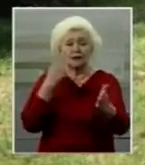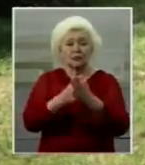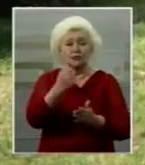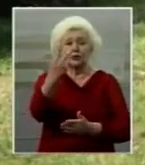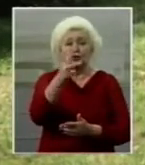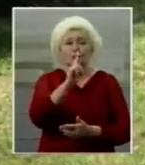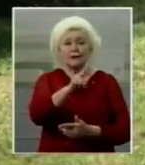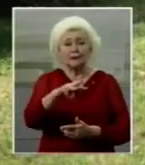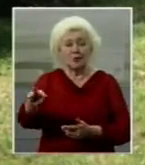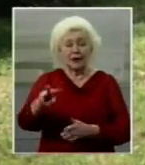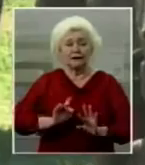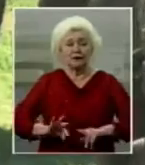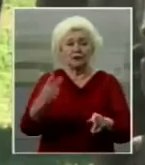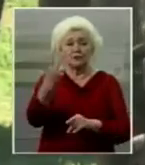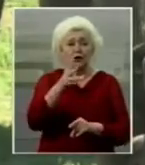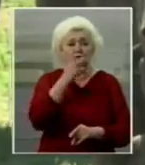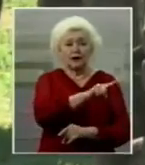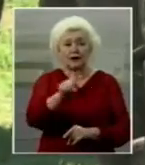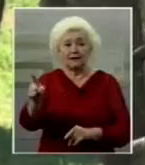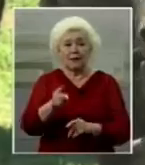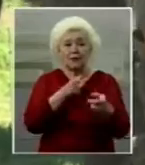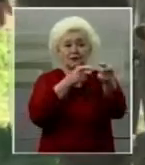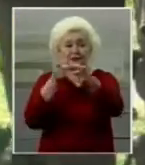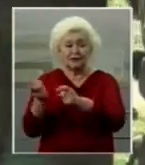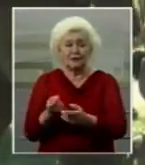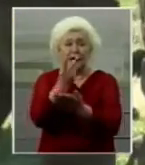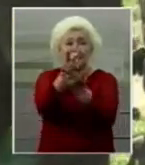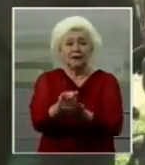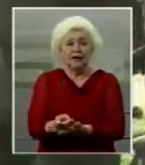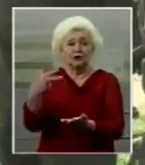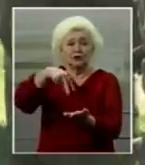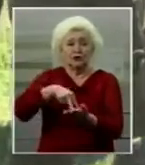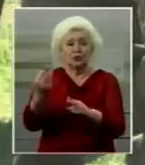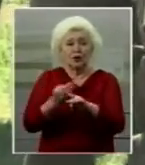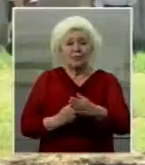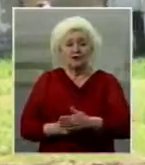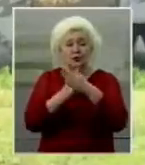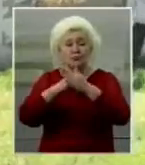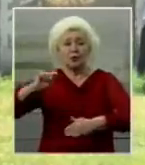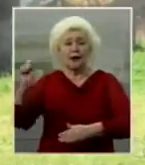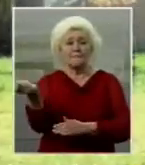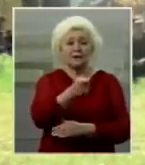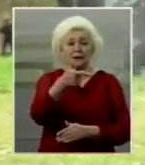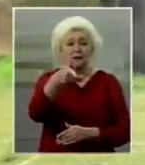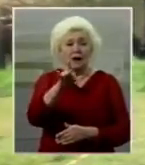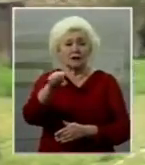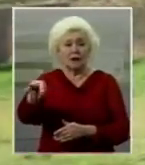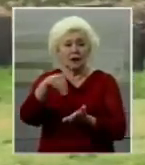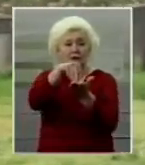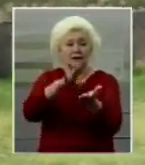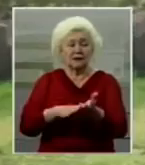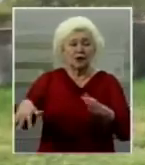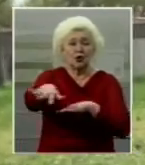3 кілометрів, проводять 2 етапи стрільби, лежачі та стоячі, без упора. Метання гранати, залікова